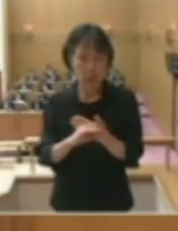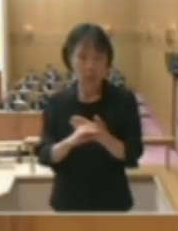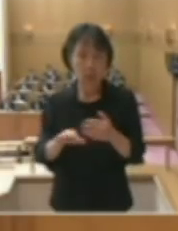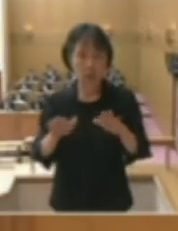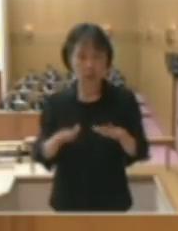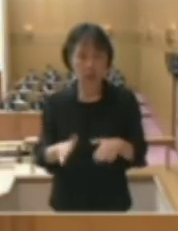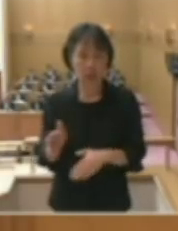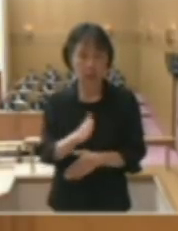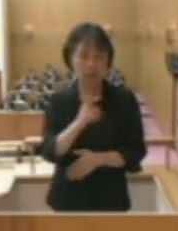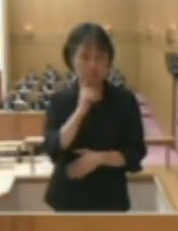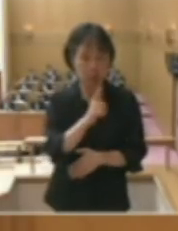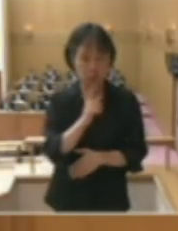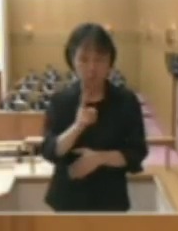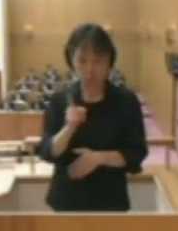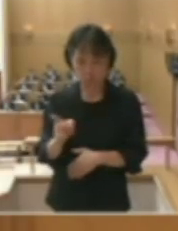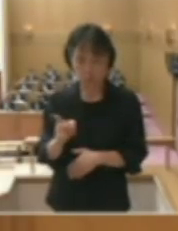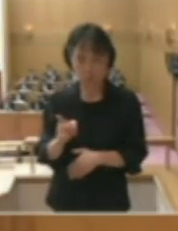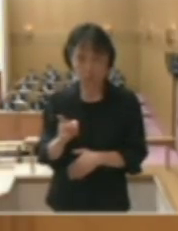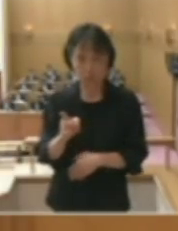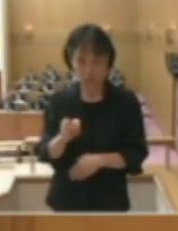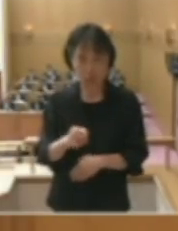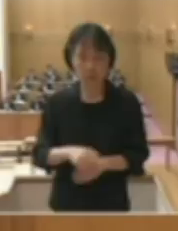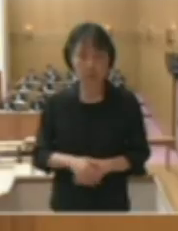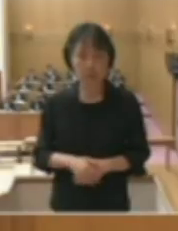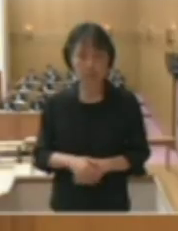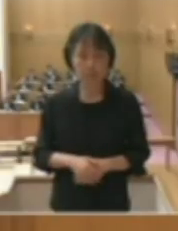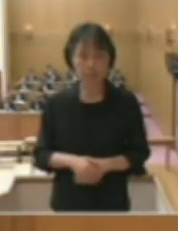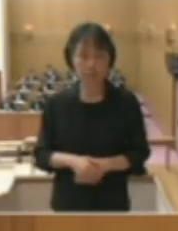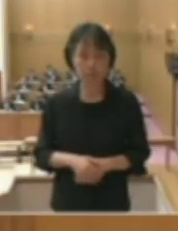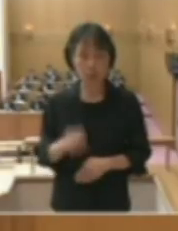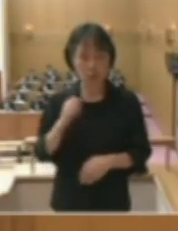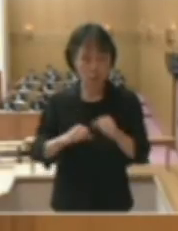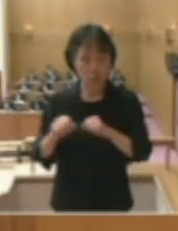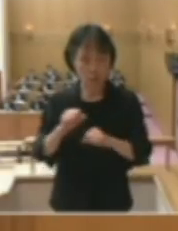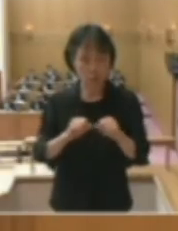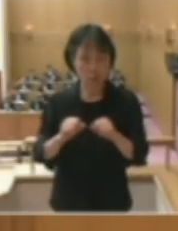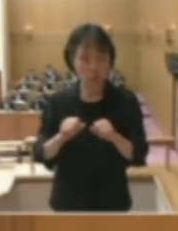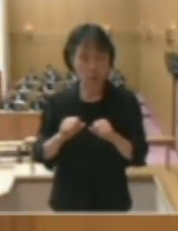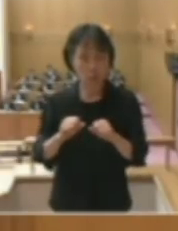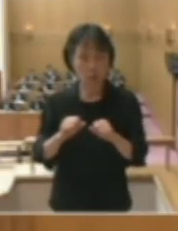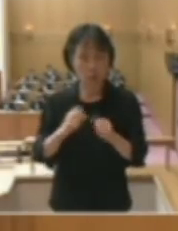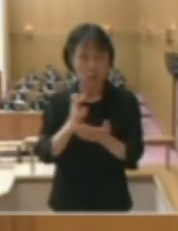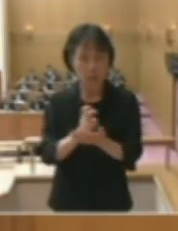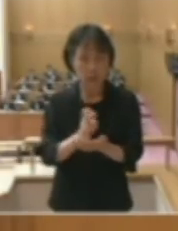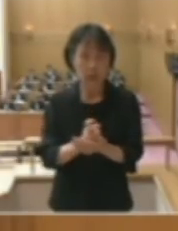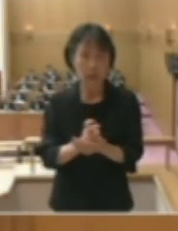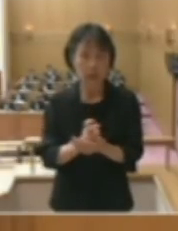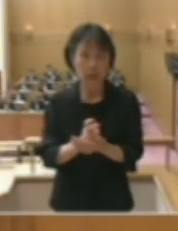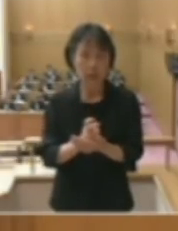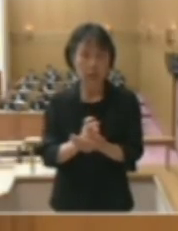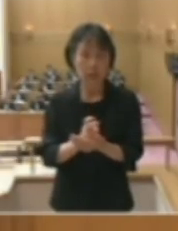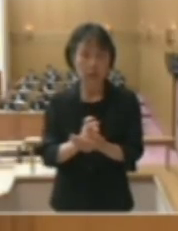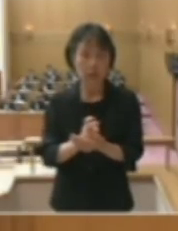られ、そこでこのように発想、行動すべきであると説くべきという点